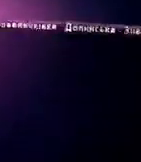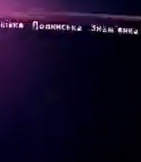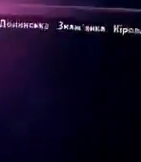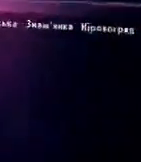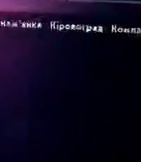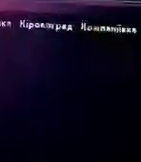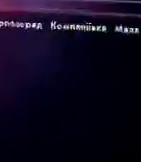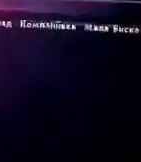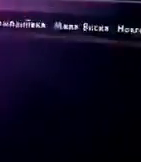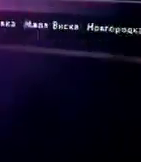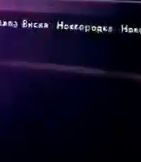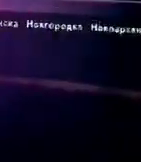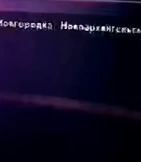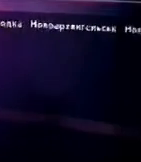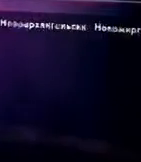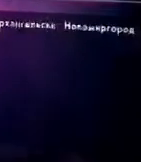Дякую.